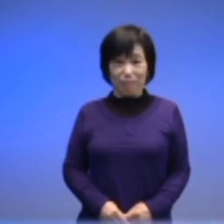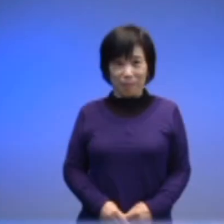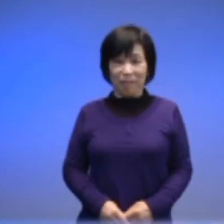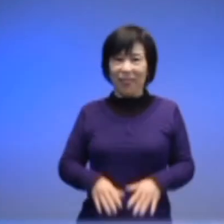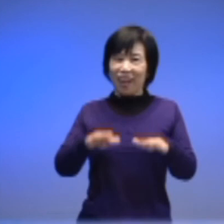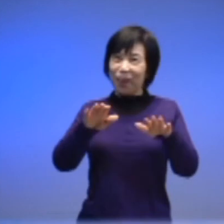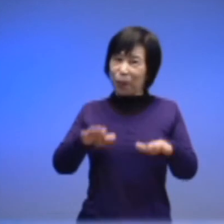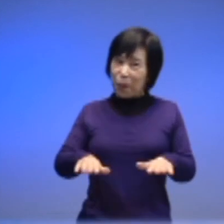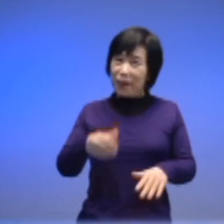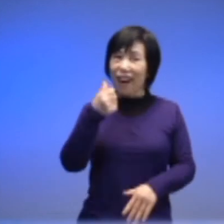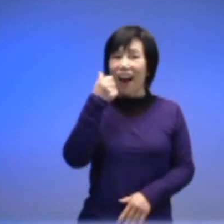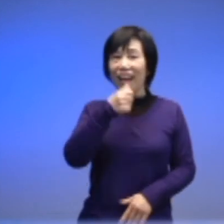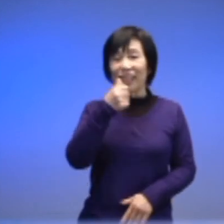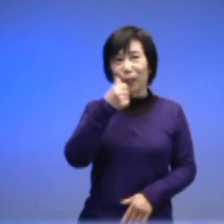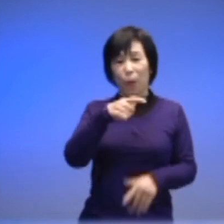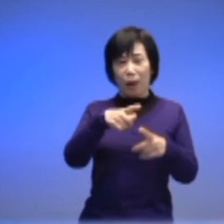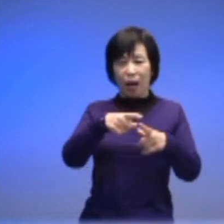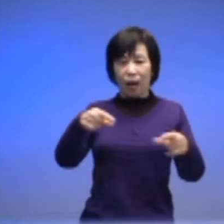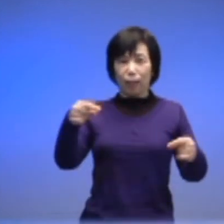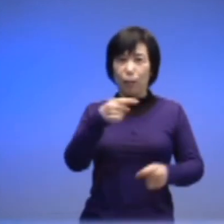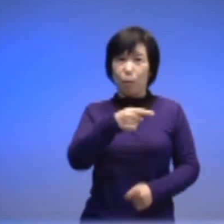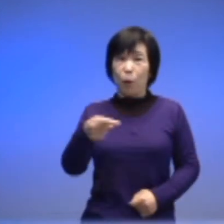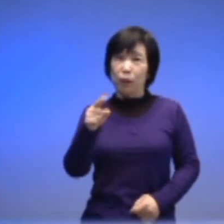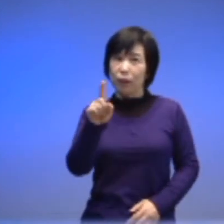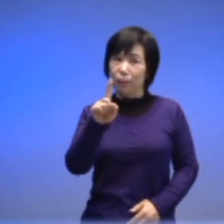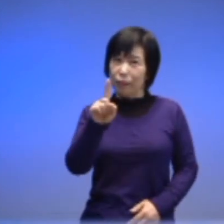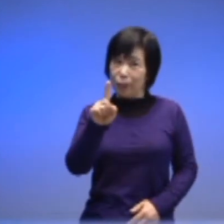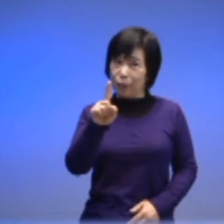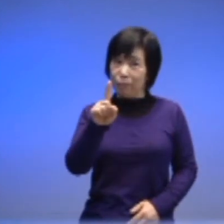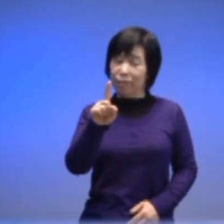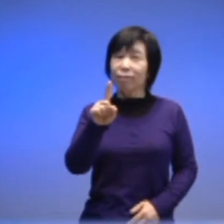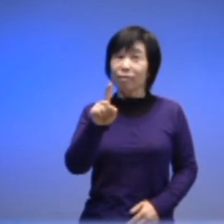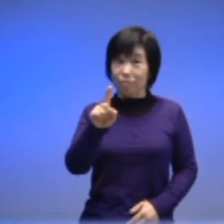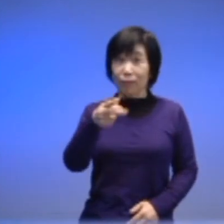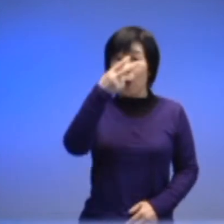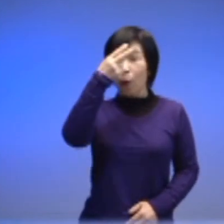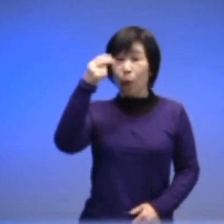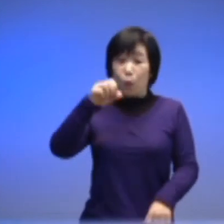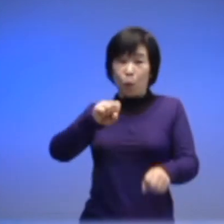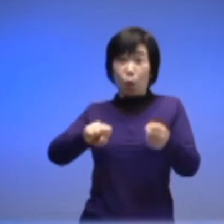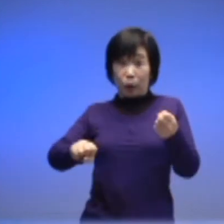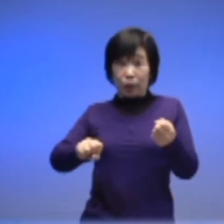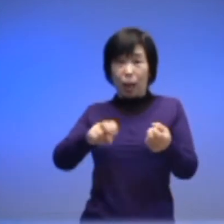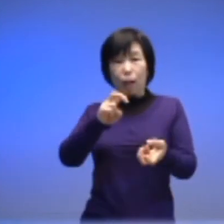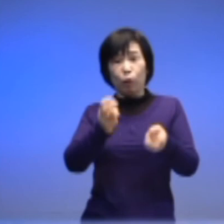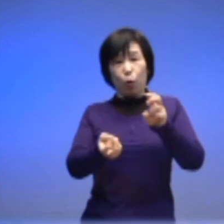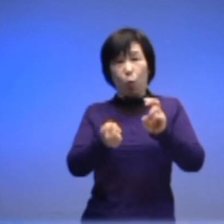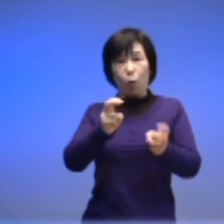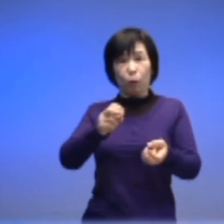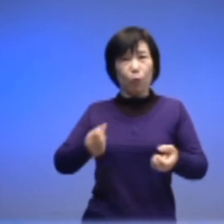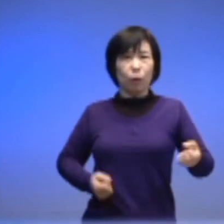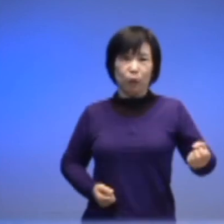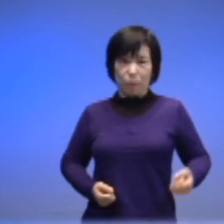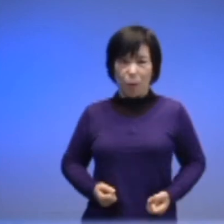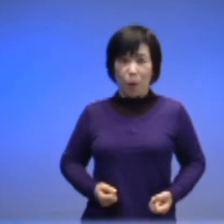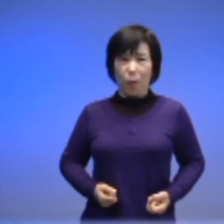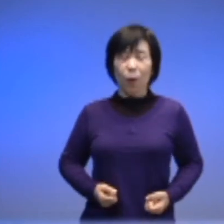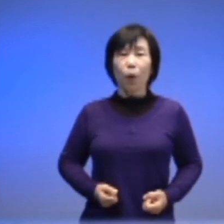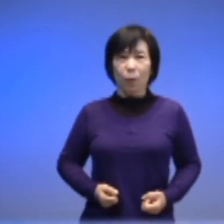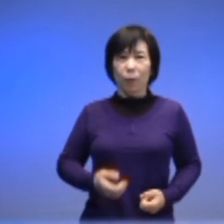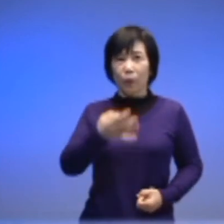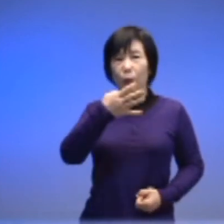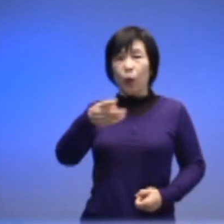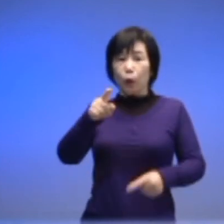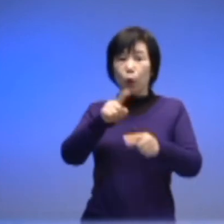今回ご紹介する四日市の日本一は高校生によるロボット相撲です。四日